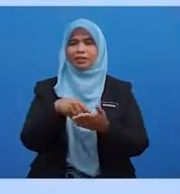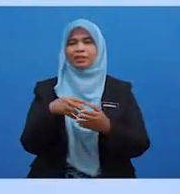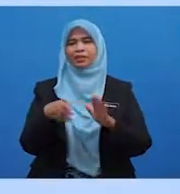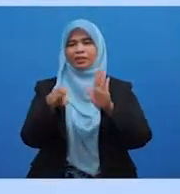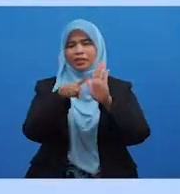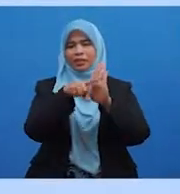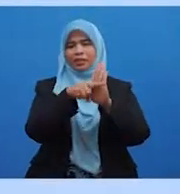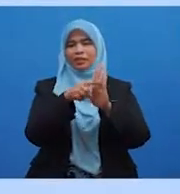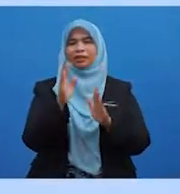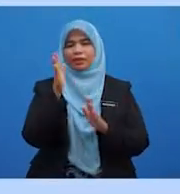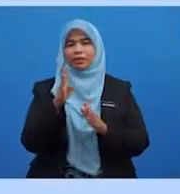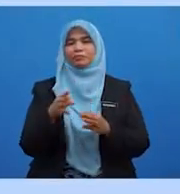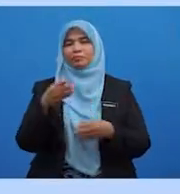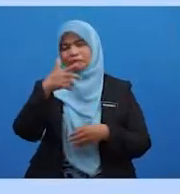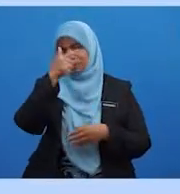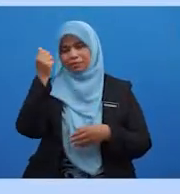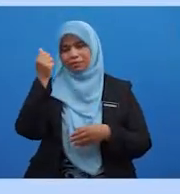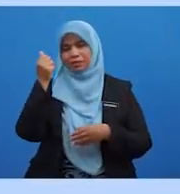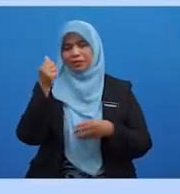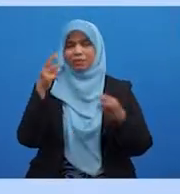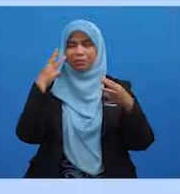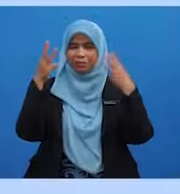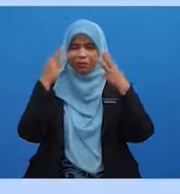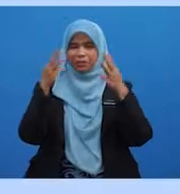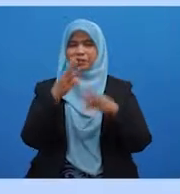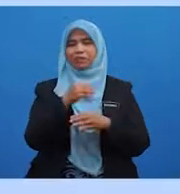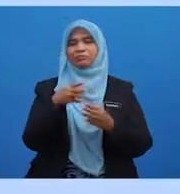akan menyebabkan kebimbangan dan penurunan prestasi.